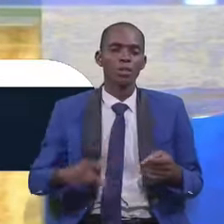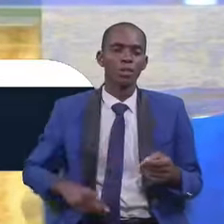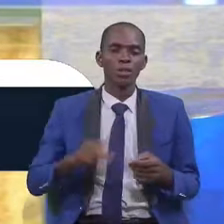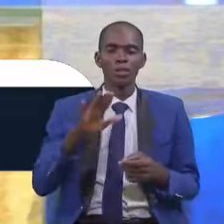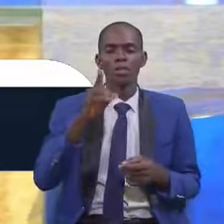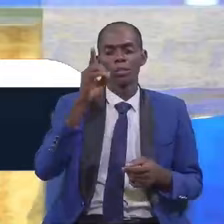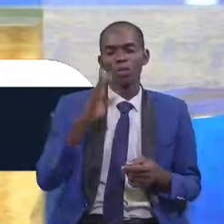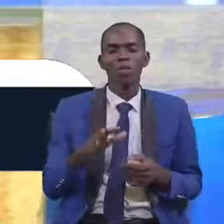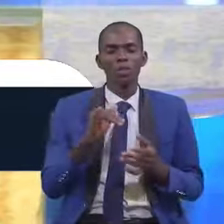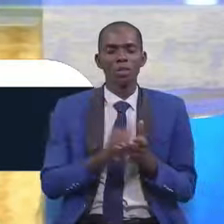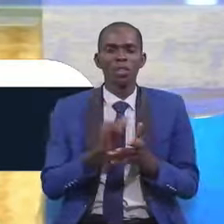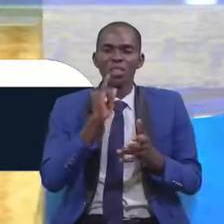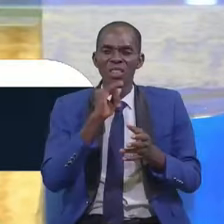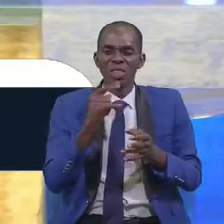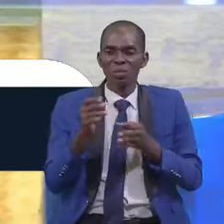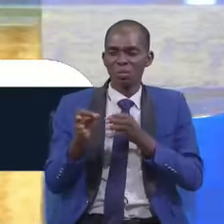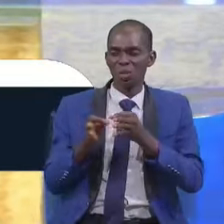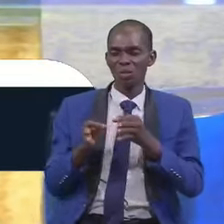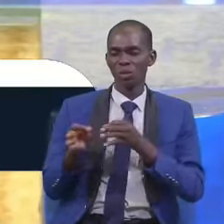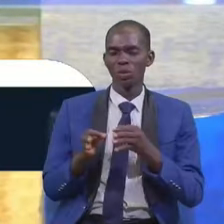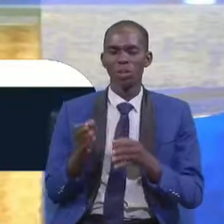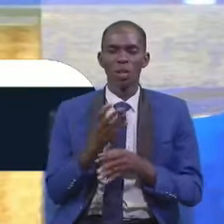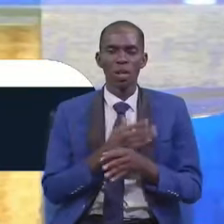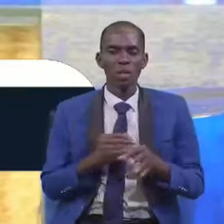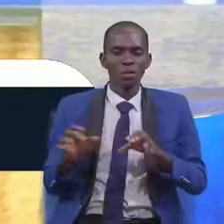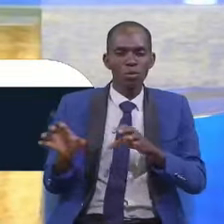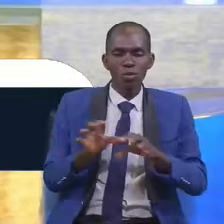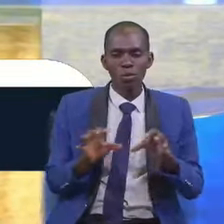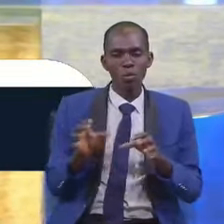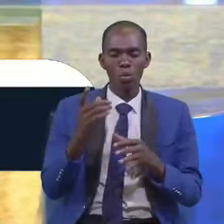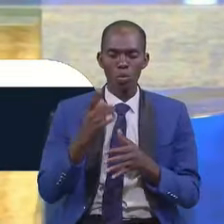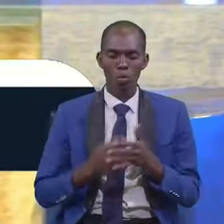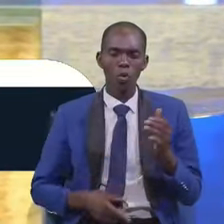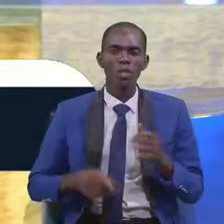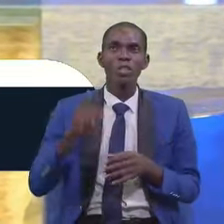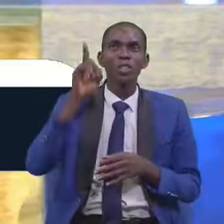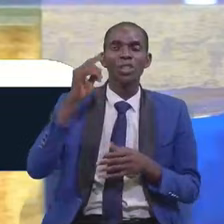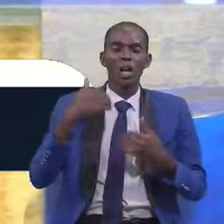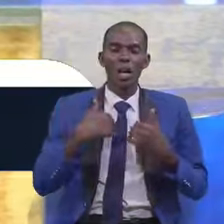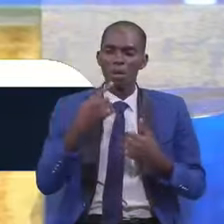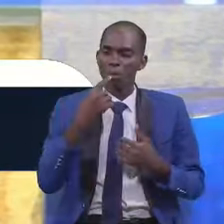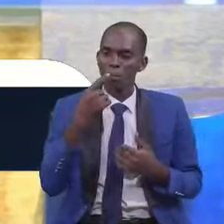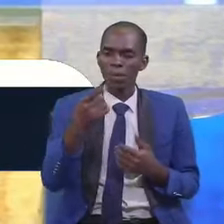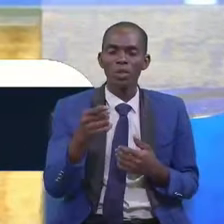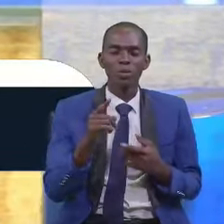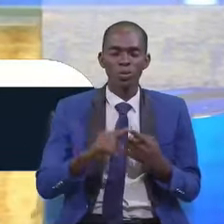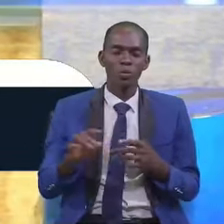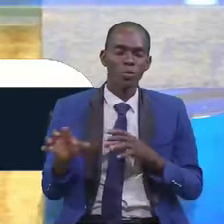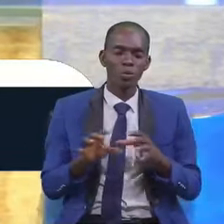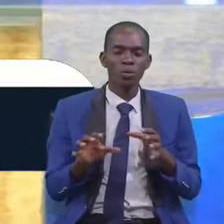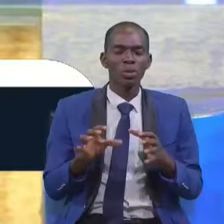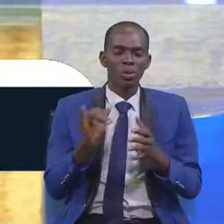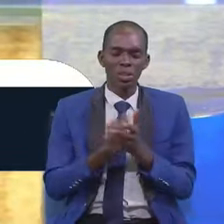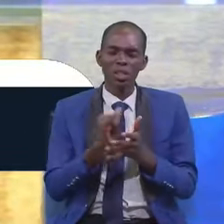attentivement la voix de l'Éternel, c'est la prescription. Ton Dieu, si tu fais ce qui est droit à ses yeux, c'est la prescription.